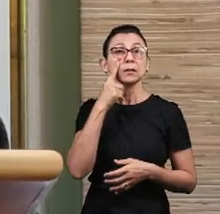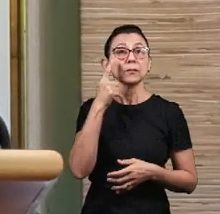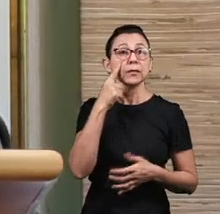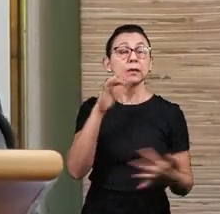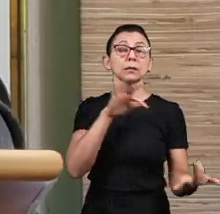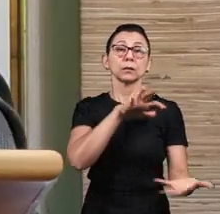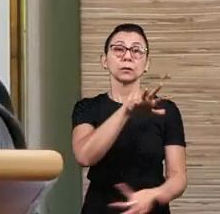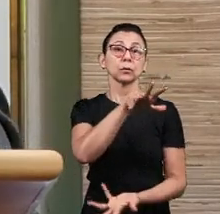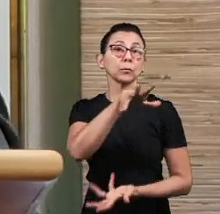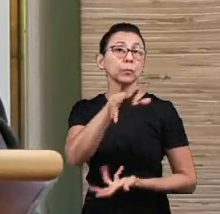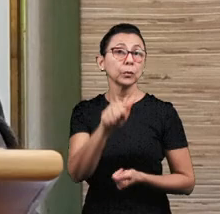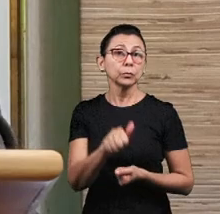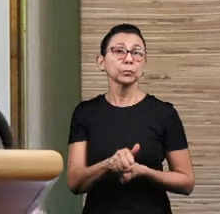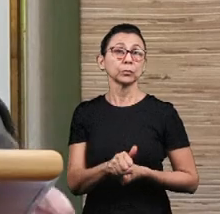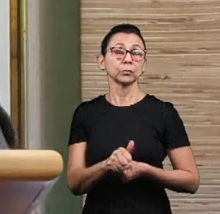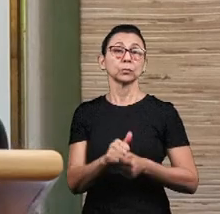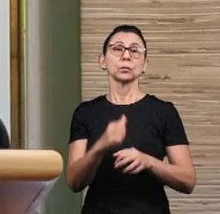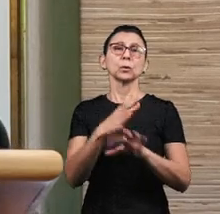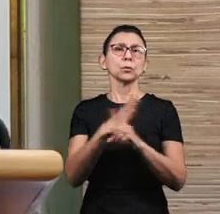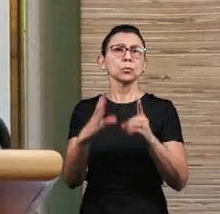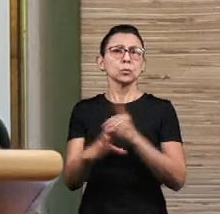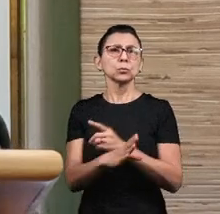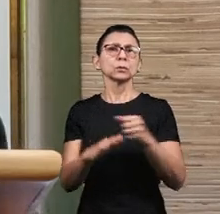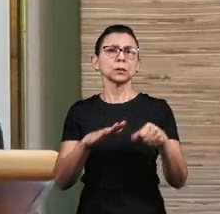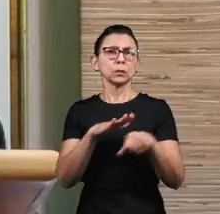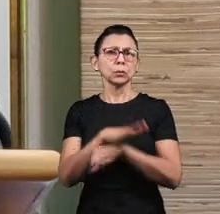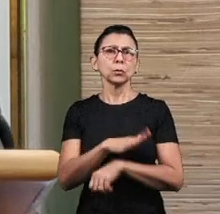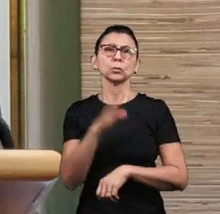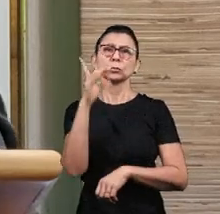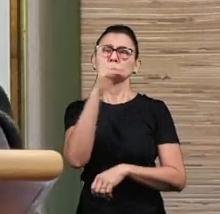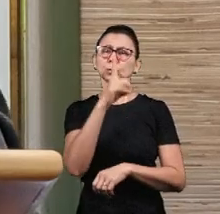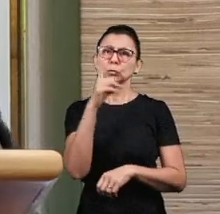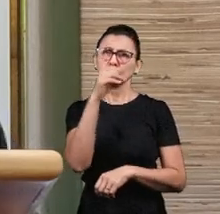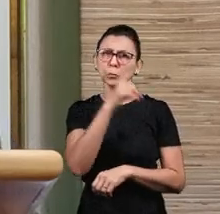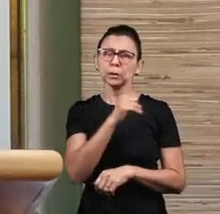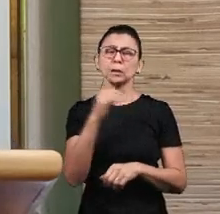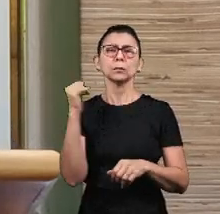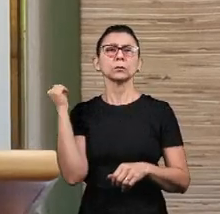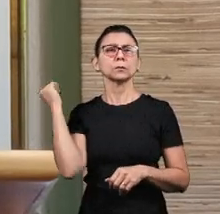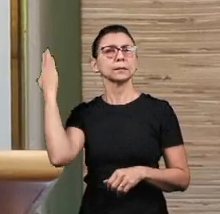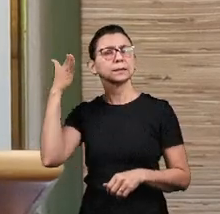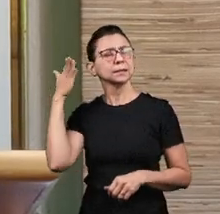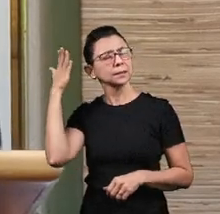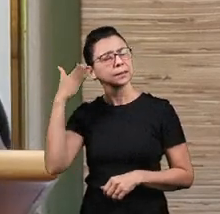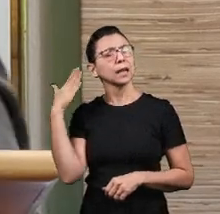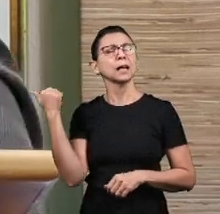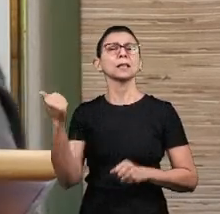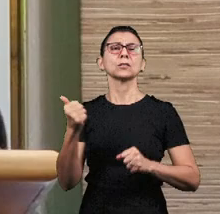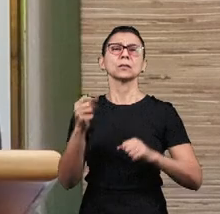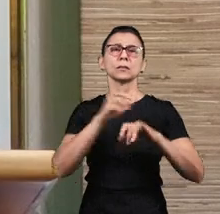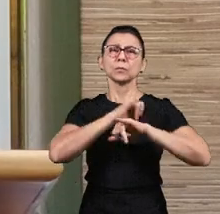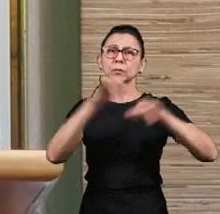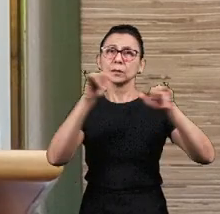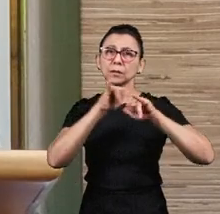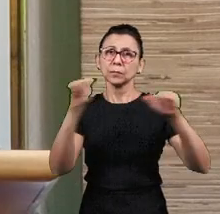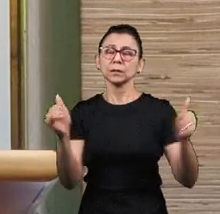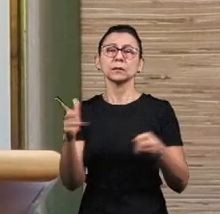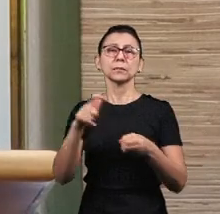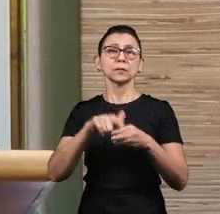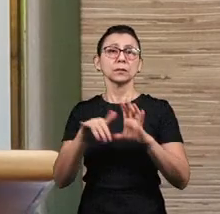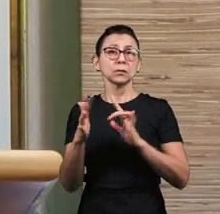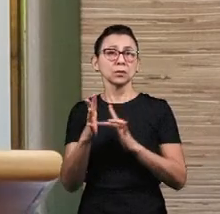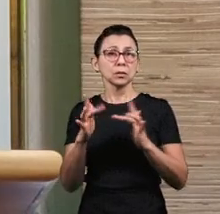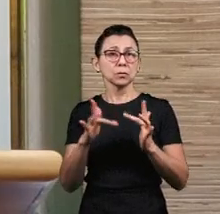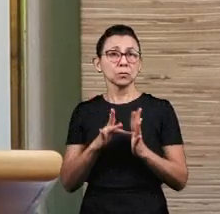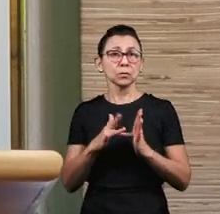seulement cela. Dans le culte du soir, les dimanches, les appels qui sont faits, l'Église chrétienne Maranatha a un